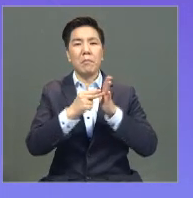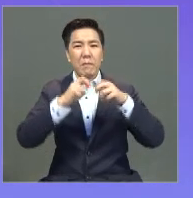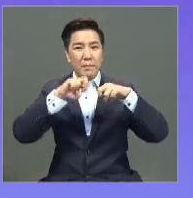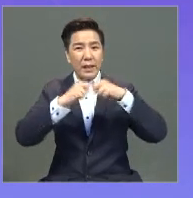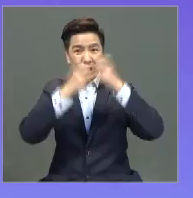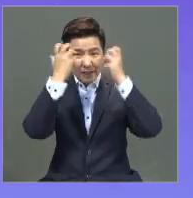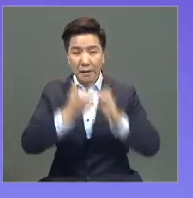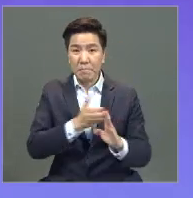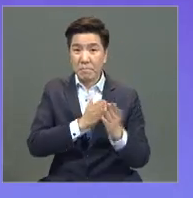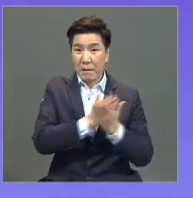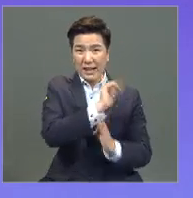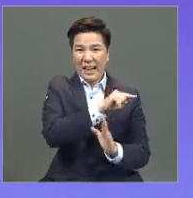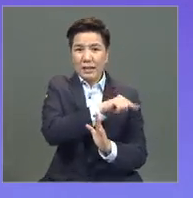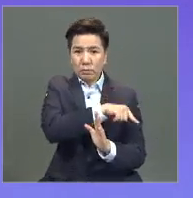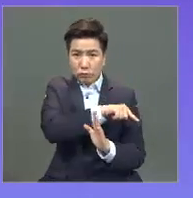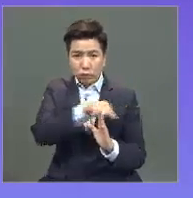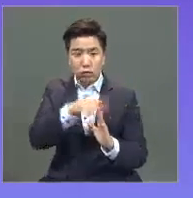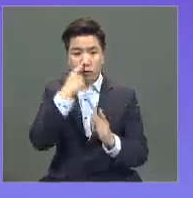คะเดี๋ยวมาไล่เรียงรายละเอียดกันทั้งหมดอีกครั้งนึงนะคะว่าเนื้อหาที่ไม่เห็นว่านี้นายกรัฐมนตรีพูดถึงเนี่ยมีอะไรบ้างอย่างที่เรียนไปนะคะหลักๆก็คือการเข้ามาทำหน้าที่ของรัฐมนตรีใหม่ในช่วงเวลาที่ต้องบอกว่าเป็นช่วงเวลาที่สำคัญมากๆนะคะหลังจากที่เราเนี่ยเพิ่งจะต่อสู้แล้วก็ผ่านพ้นจะเรียกว่าผ่านพ้นหรือสิ่งประดิษฐ์19